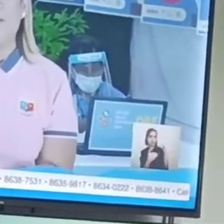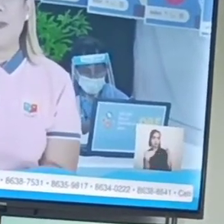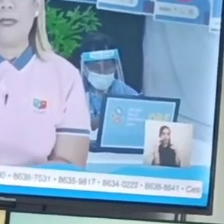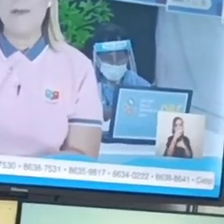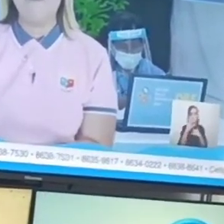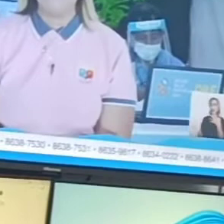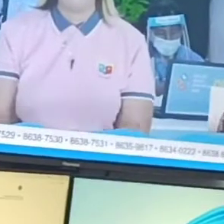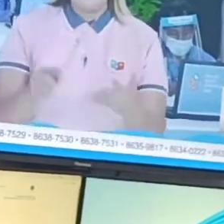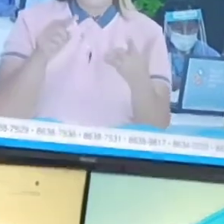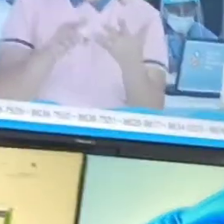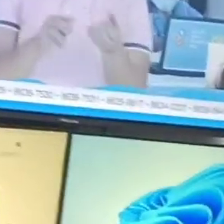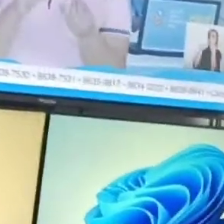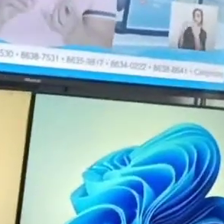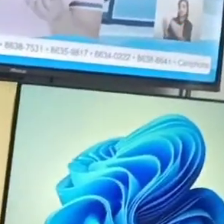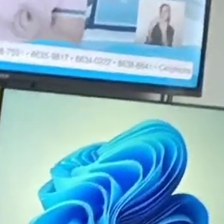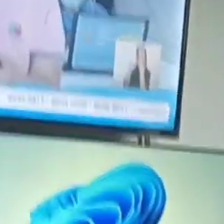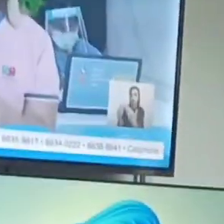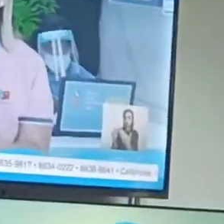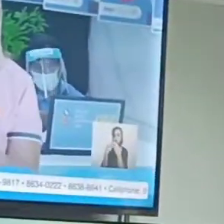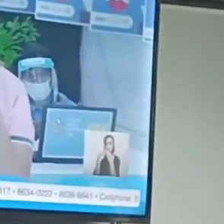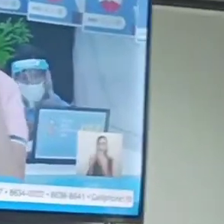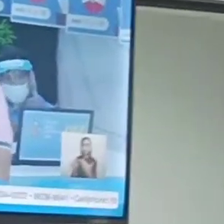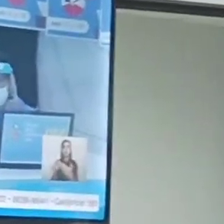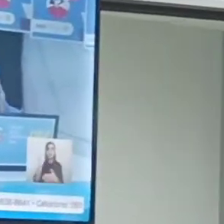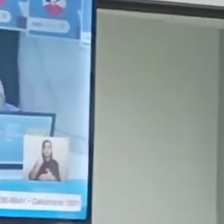tayo para sa Division of Caloocan.